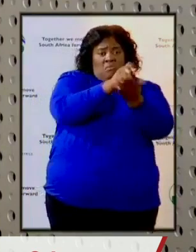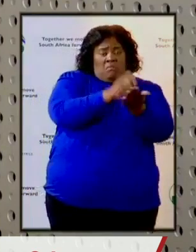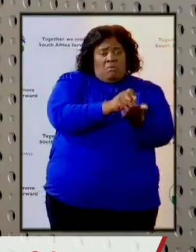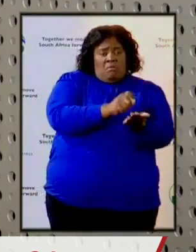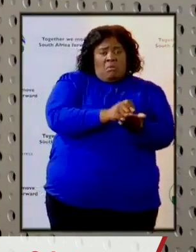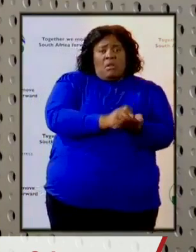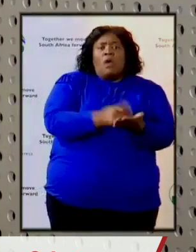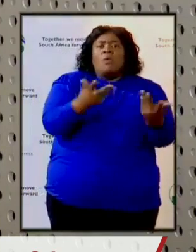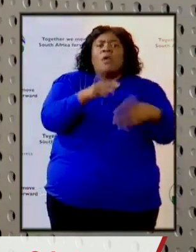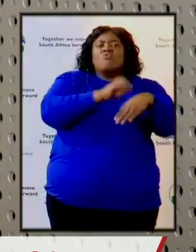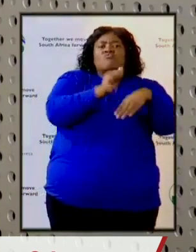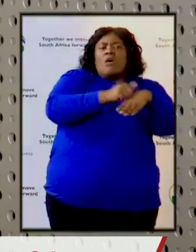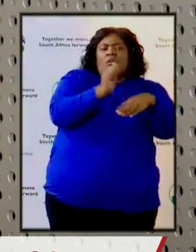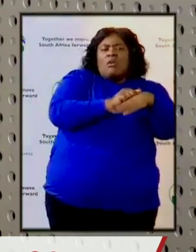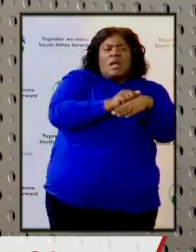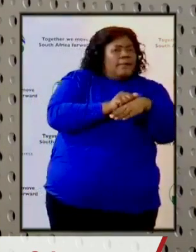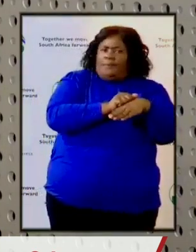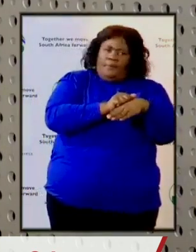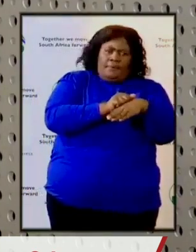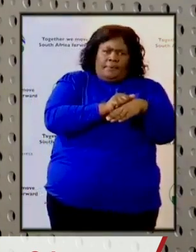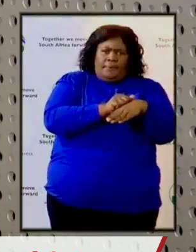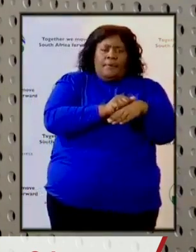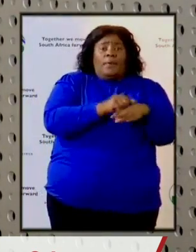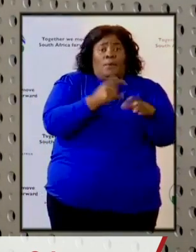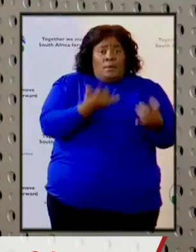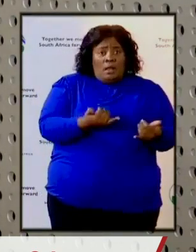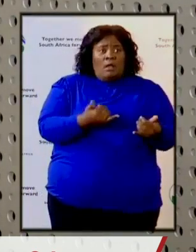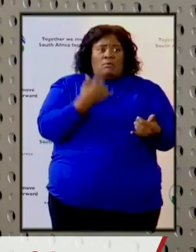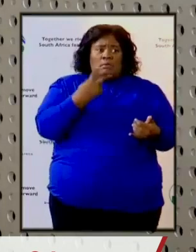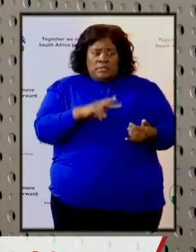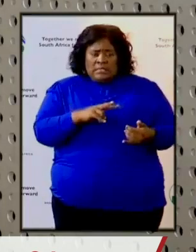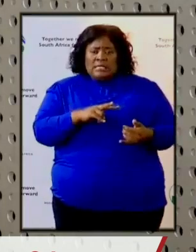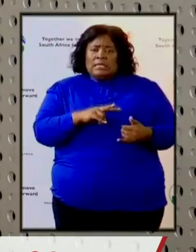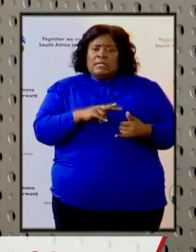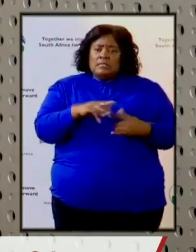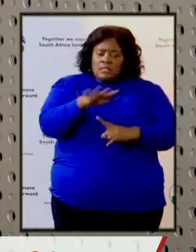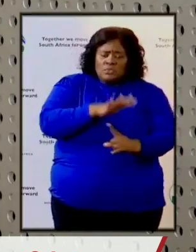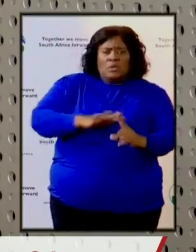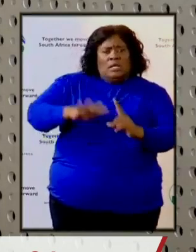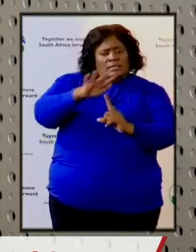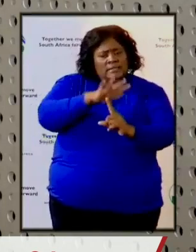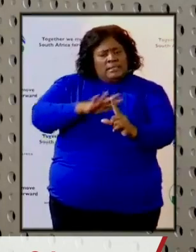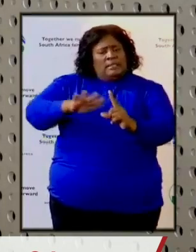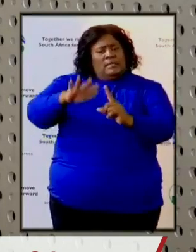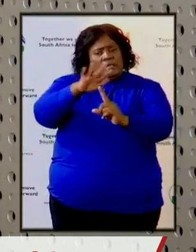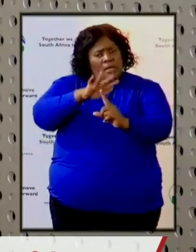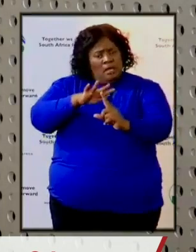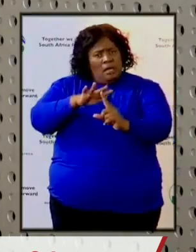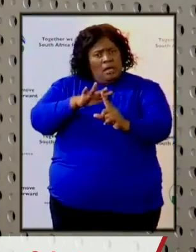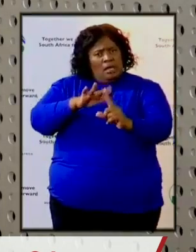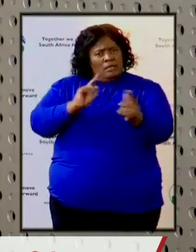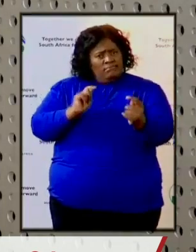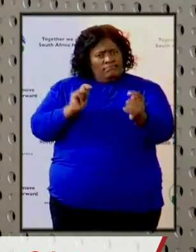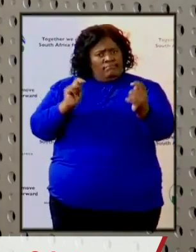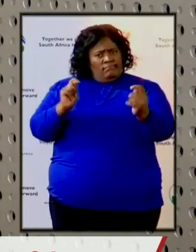etsheni njengoba isimo siya ngokuqhubeka makukhona izinto esibona ukuthi ayi mhlambe